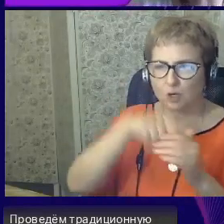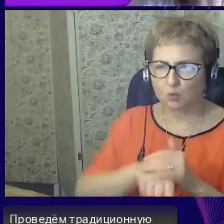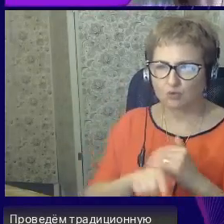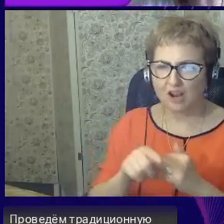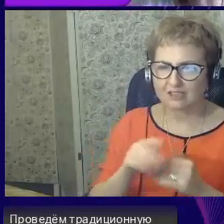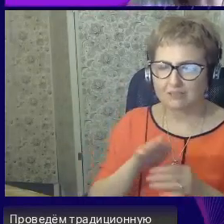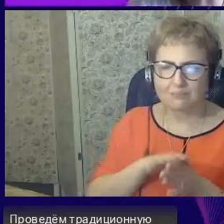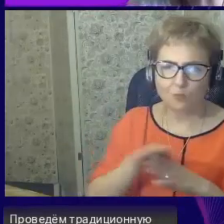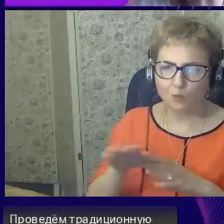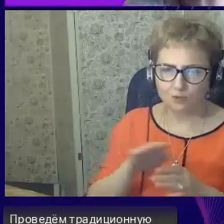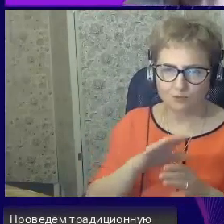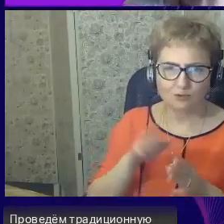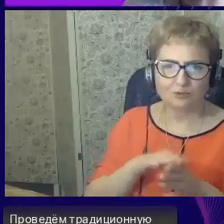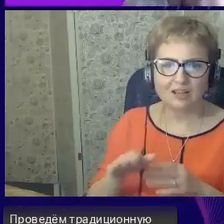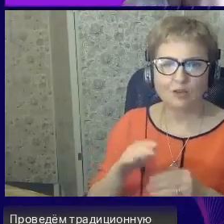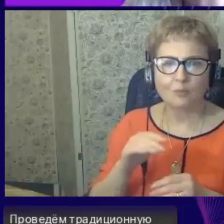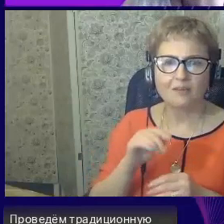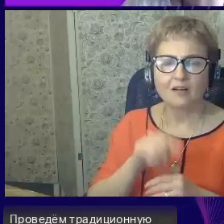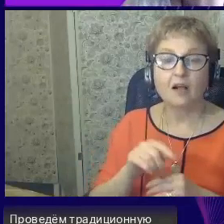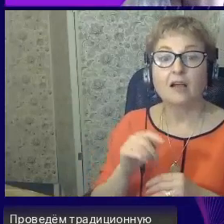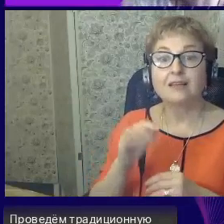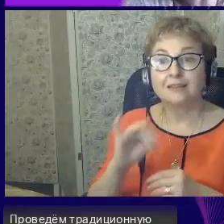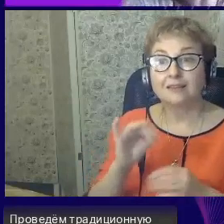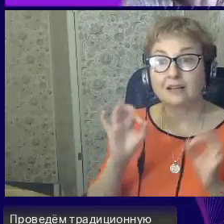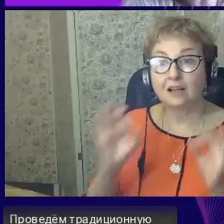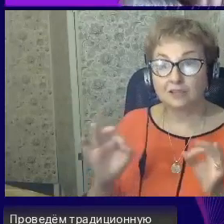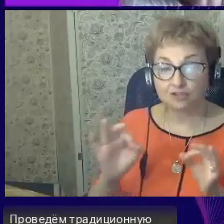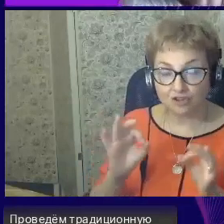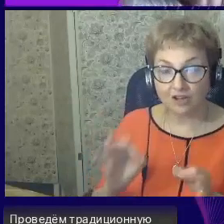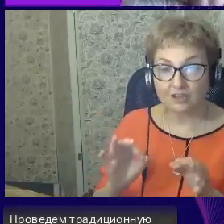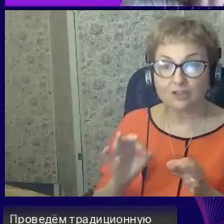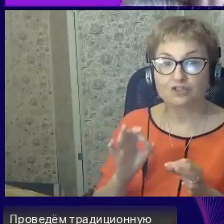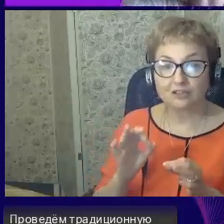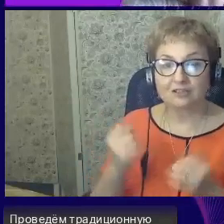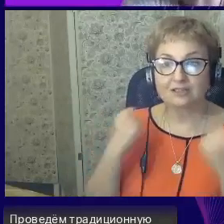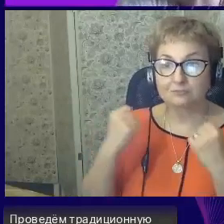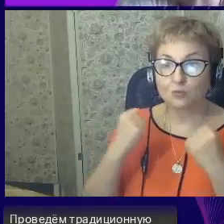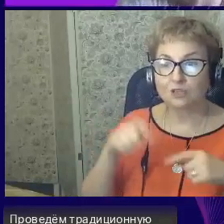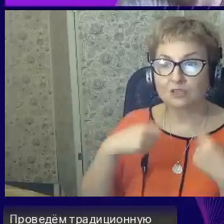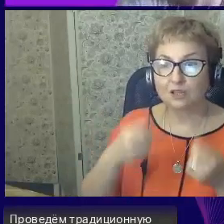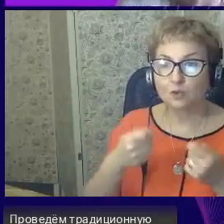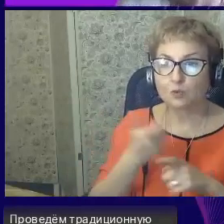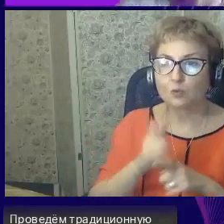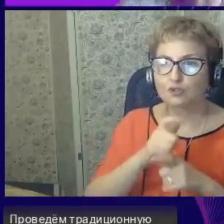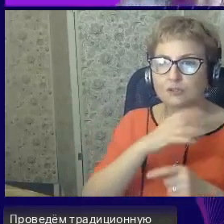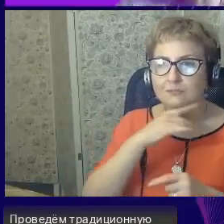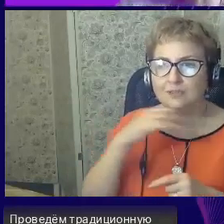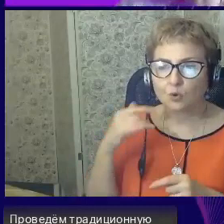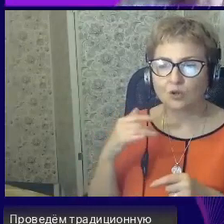погружается в него целиком и полностью. Вот. Ну и, конечно же, спорт дает